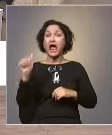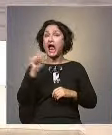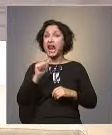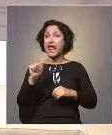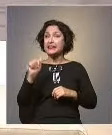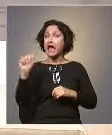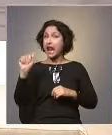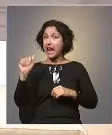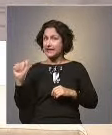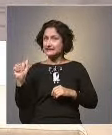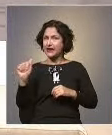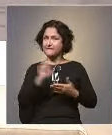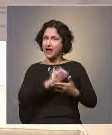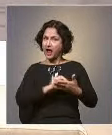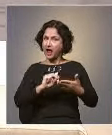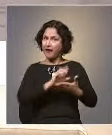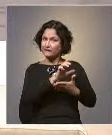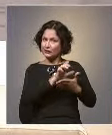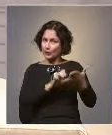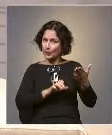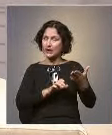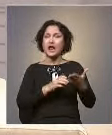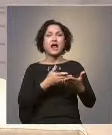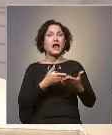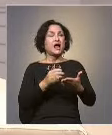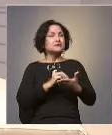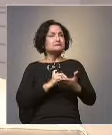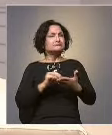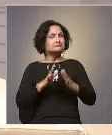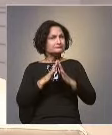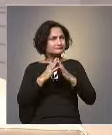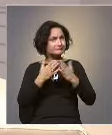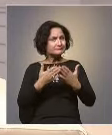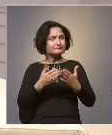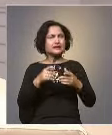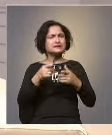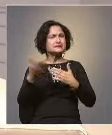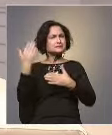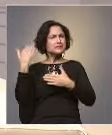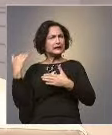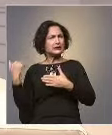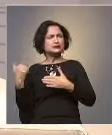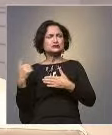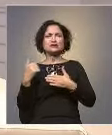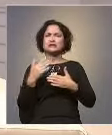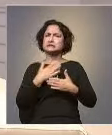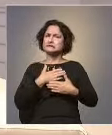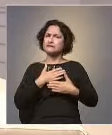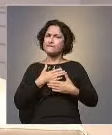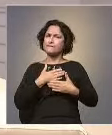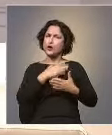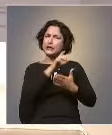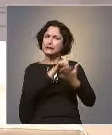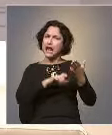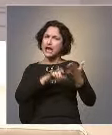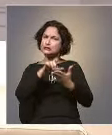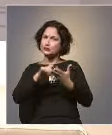да, която вече от поне 2 десетилетия със всички свои предишни текстове в територията на